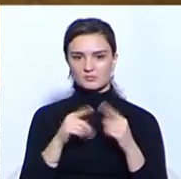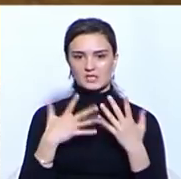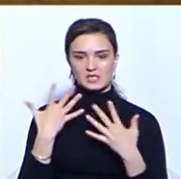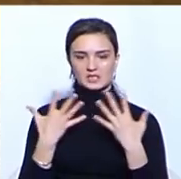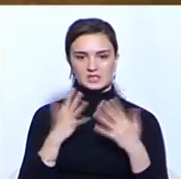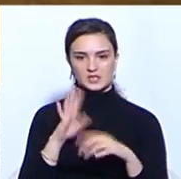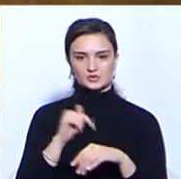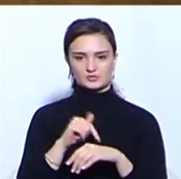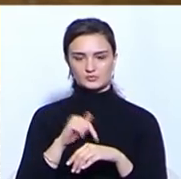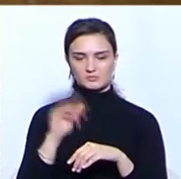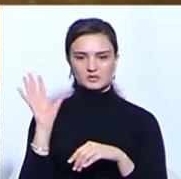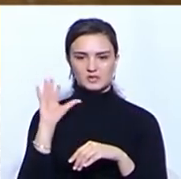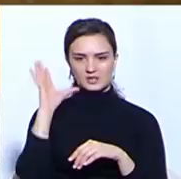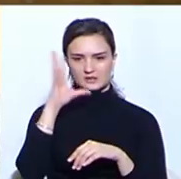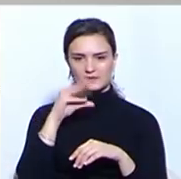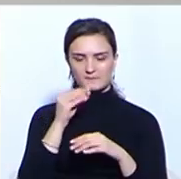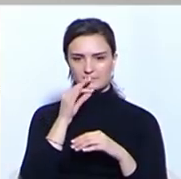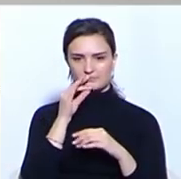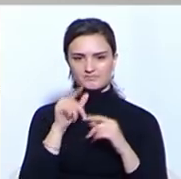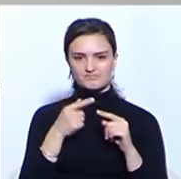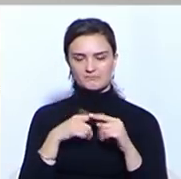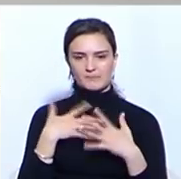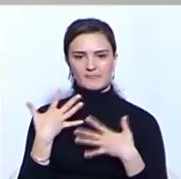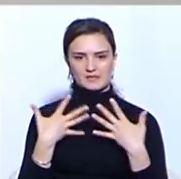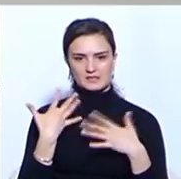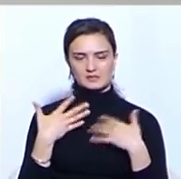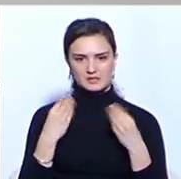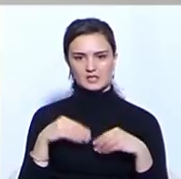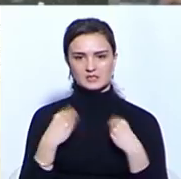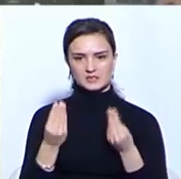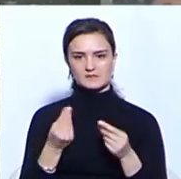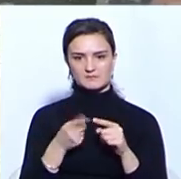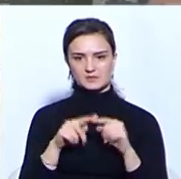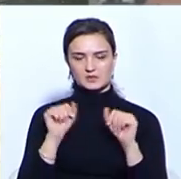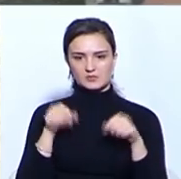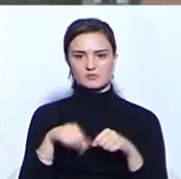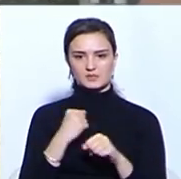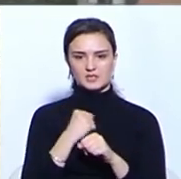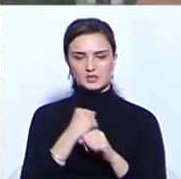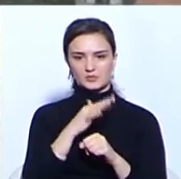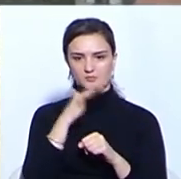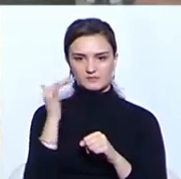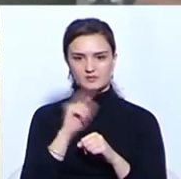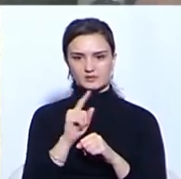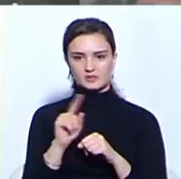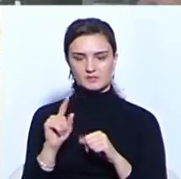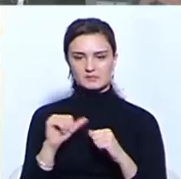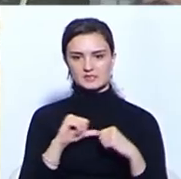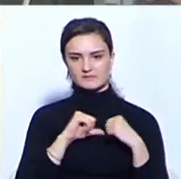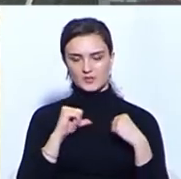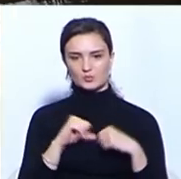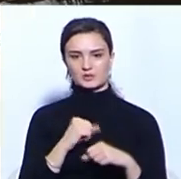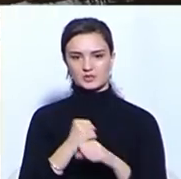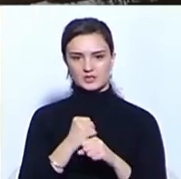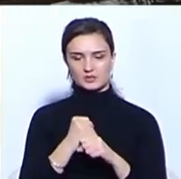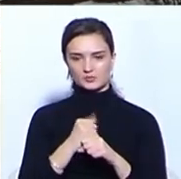არ აივსო და მე მთელი დღე ეს ენერგია გაძლევს იმ საშუალებას, რომ გააკეთო ბევრი რამე. სიყვარულით